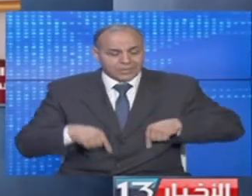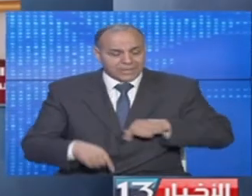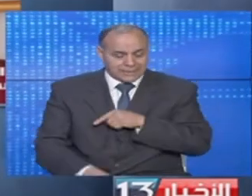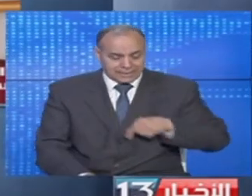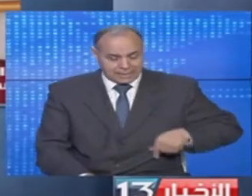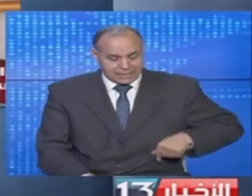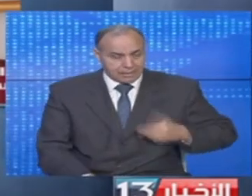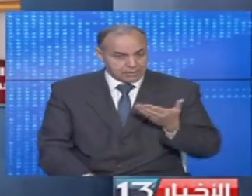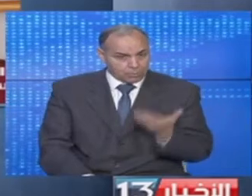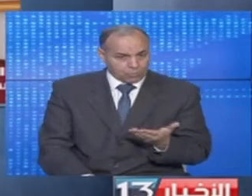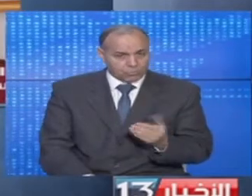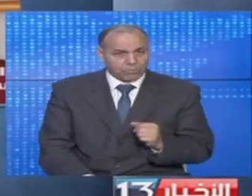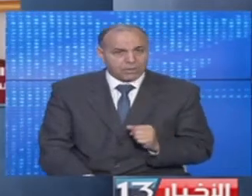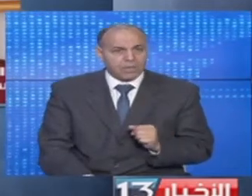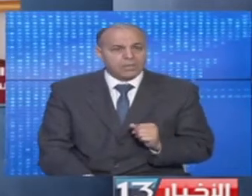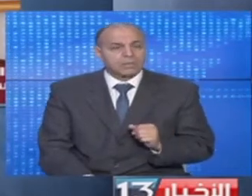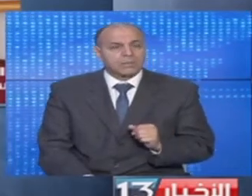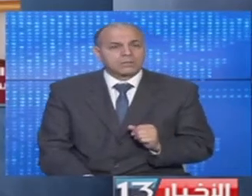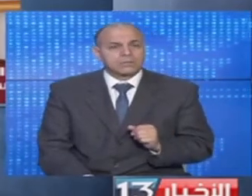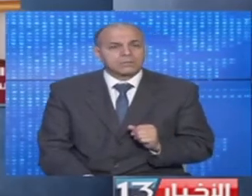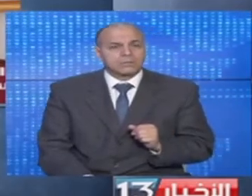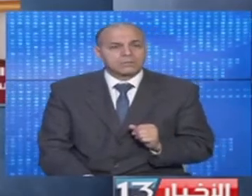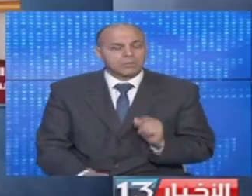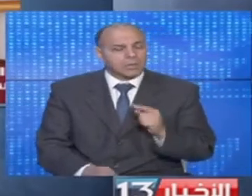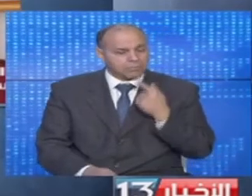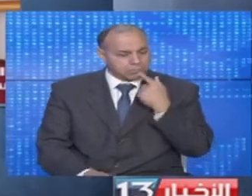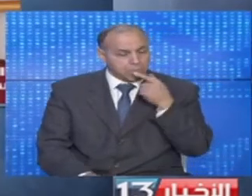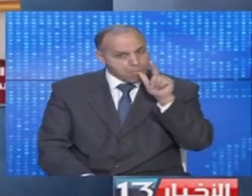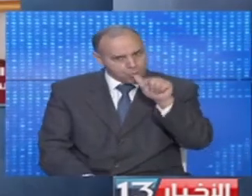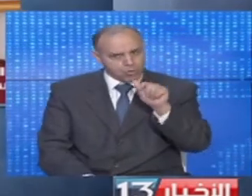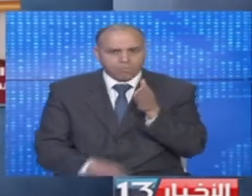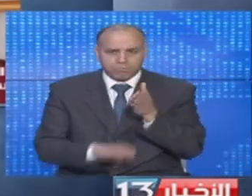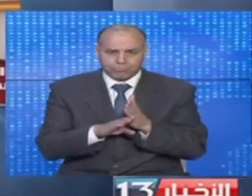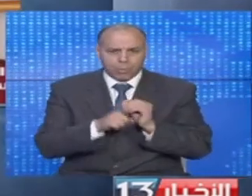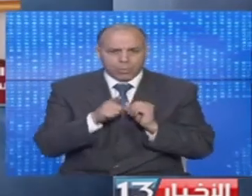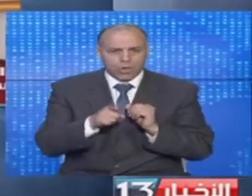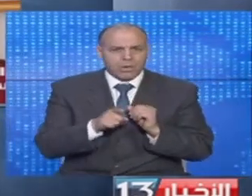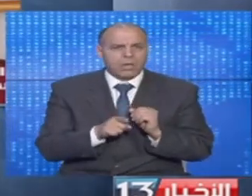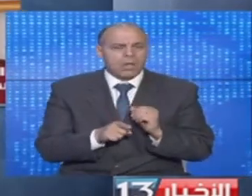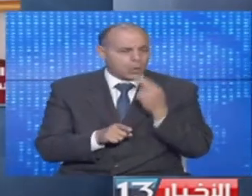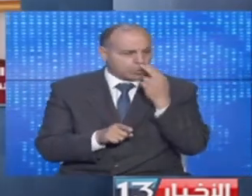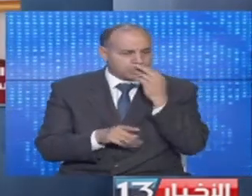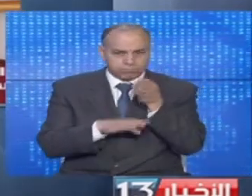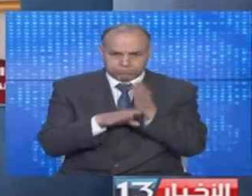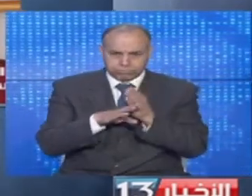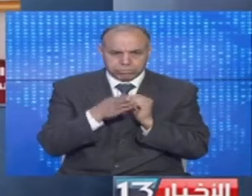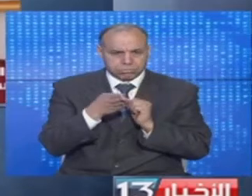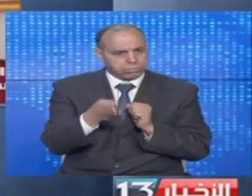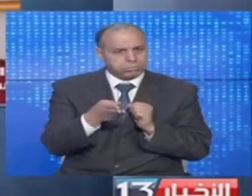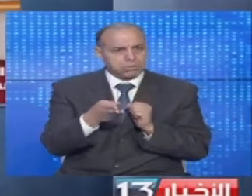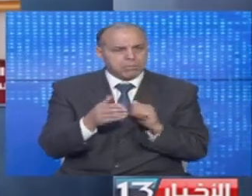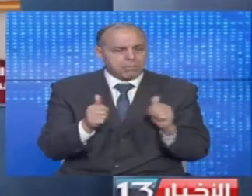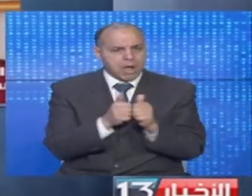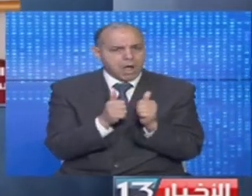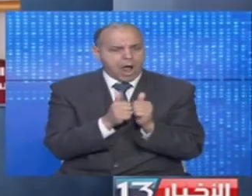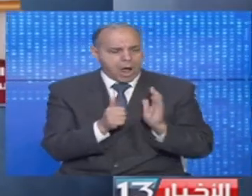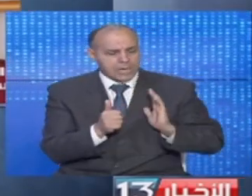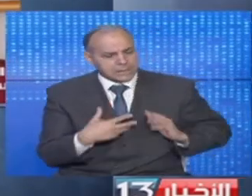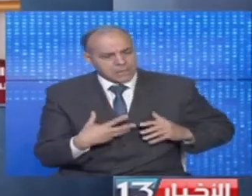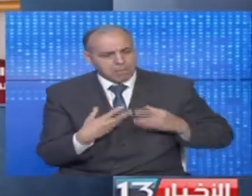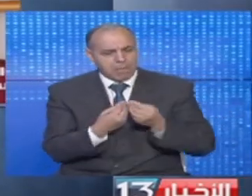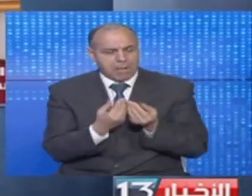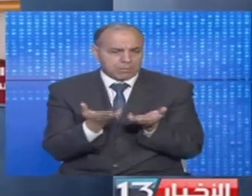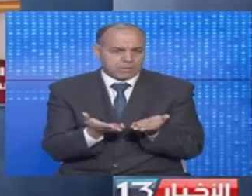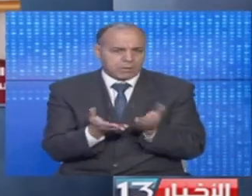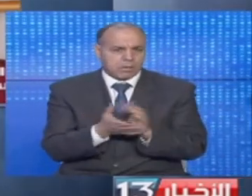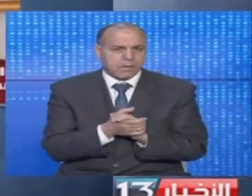الداخلية كانت بطبيعه الحال موجوده وكانت وحداتنا منسقه مع وحدات الجيش